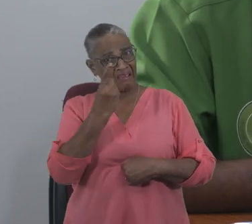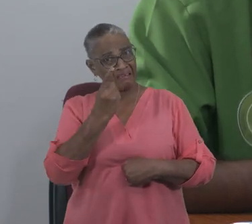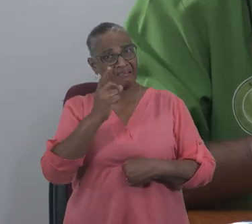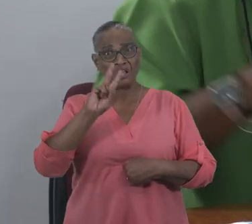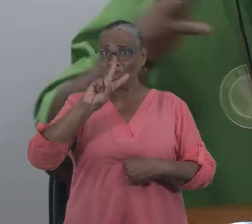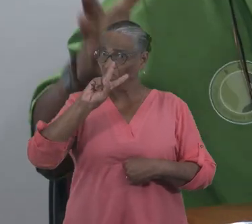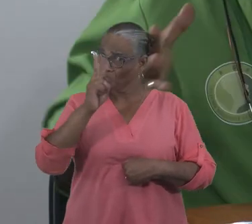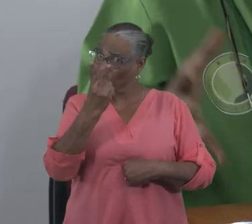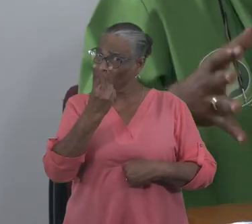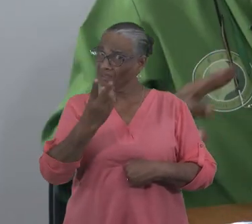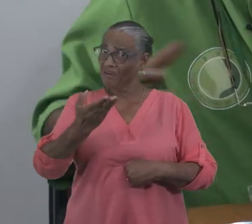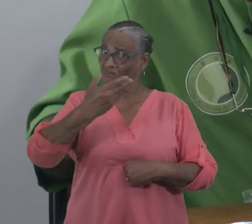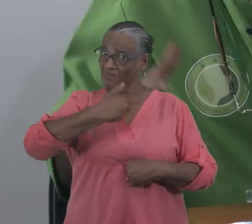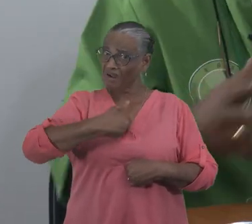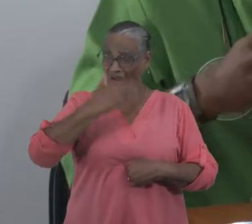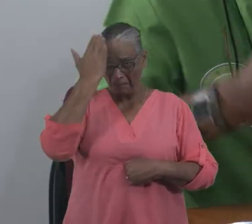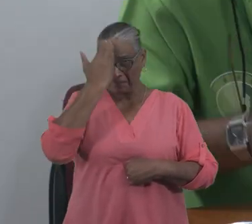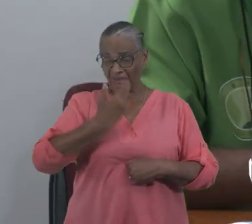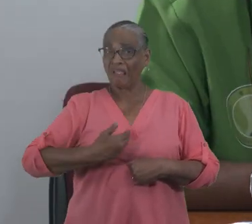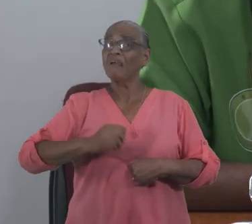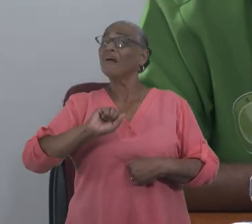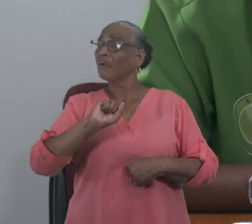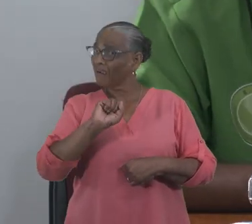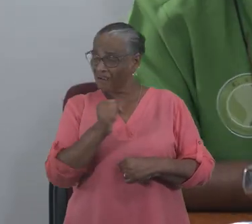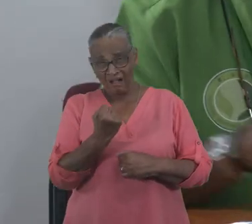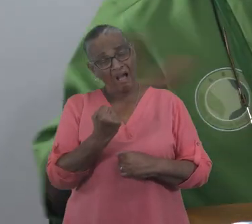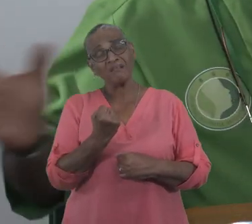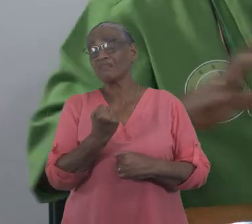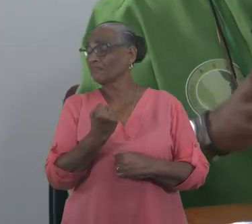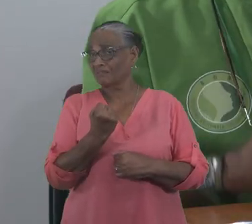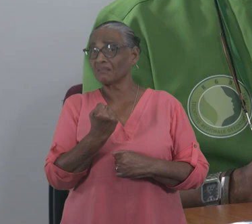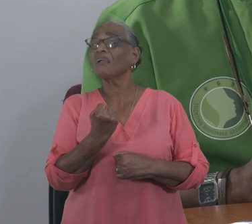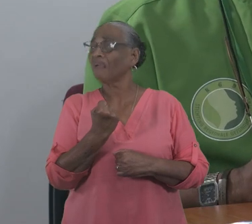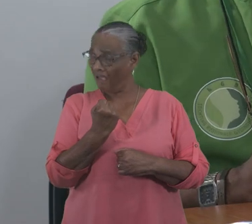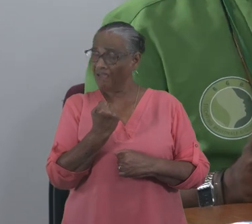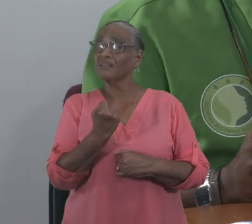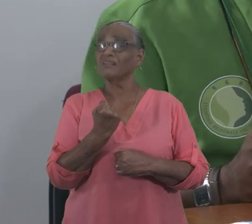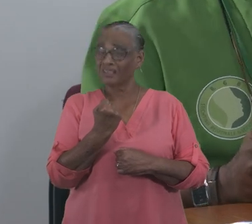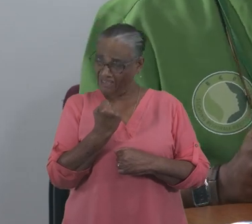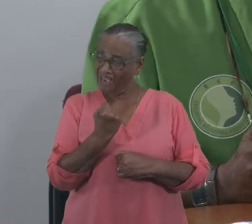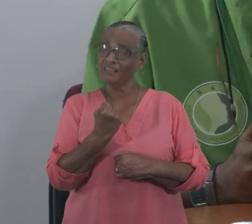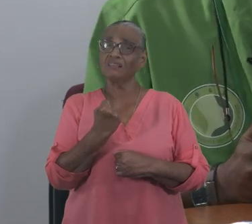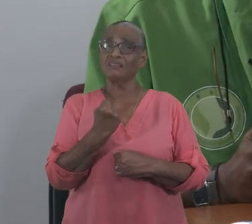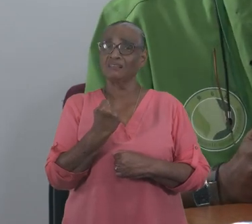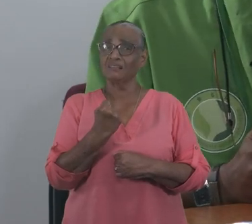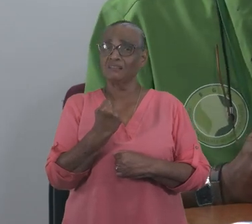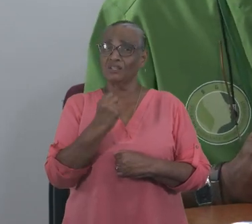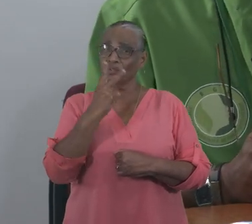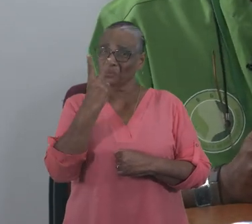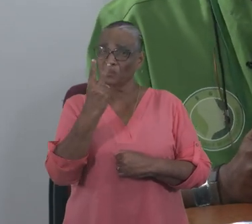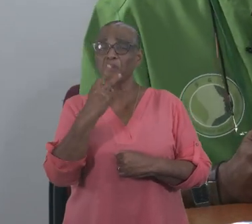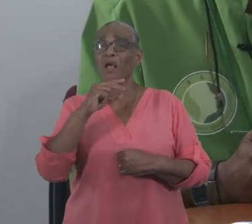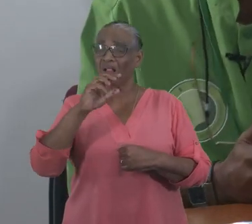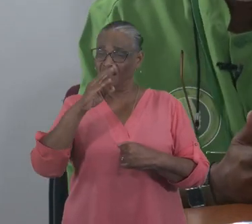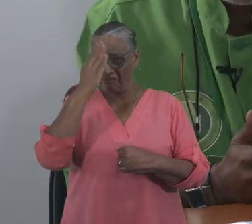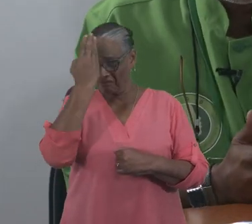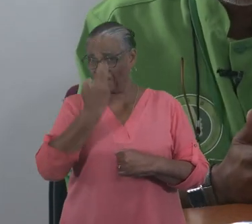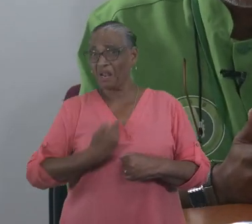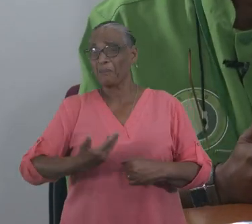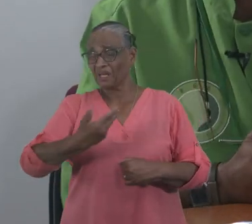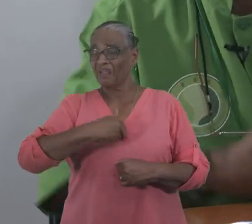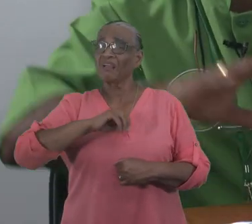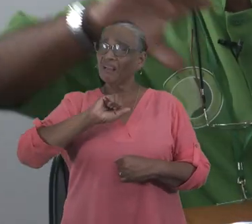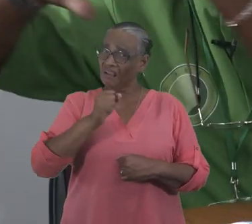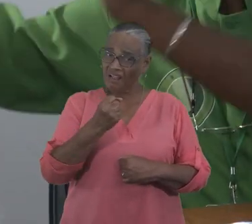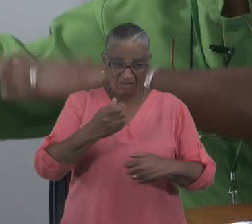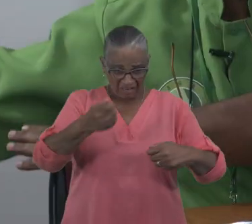takje? Nee, is niet dat ene. Ik heb ik kom bakken te padang, dan heb ik, ja, ik nog kiezen moro. En je kan kiezen bakken. Vooral te hebben